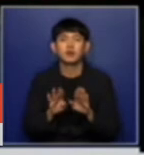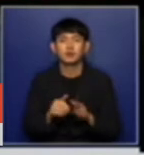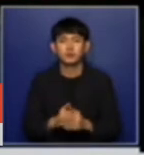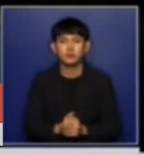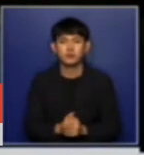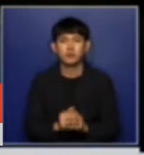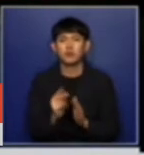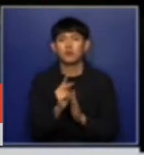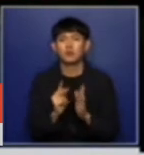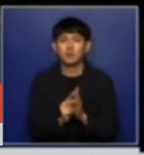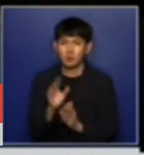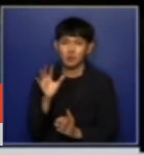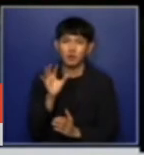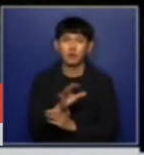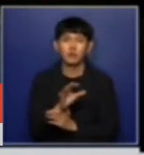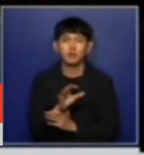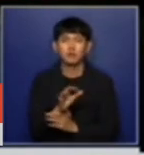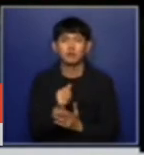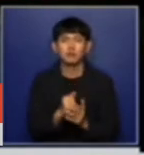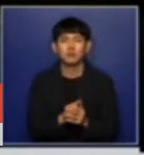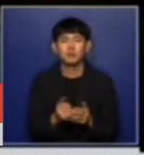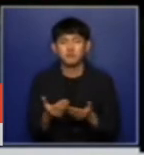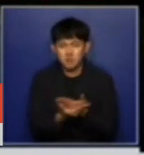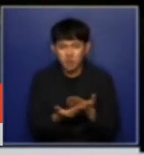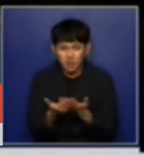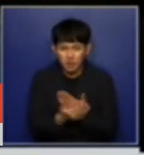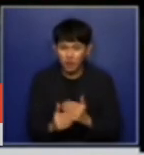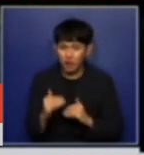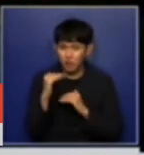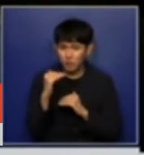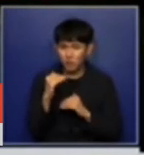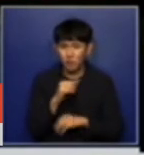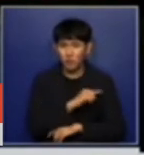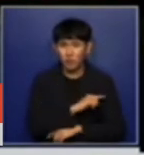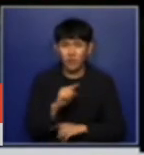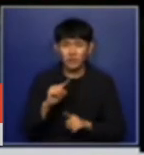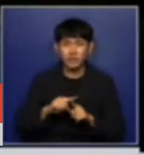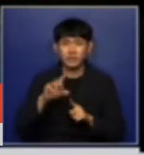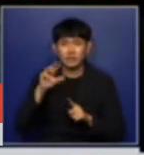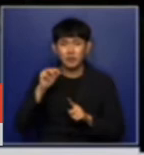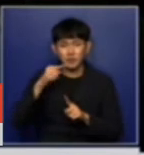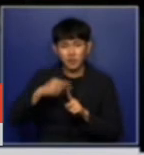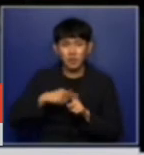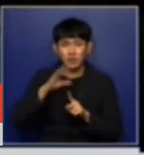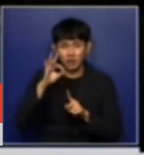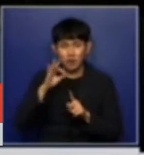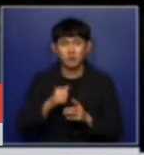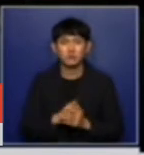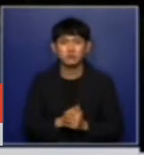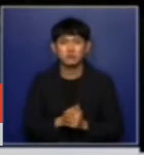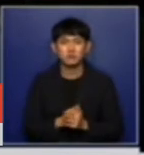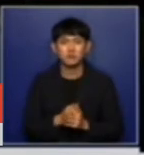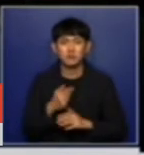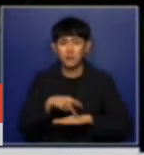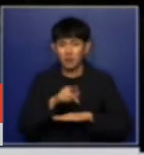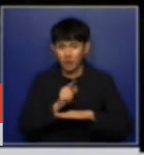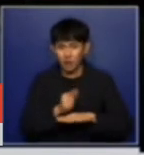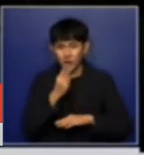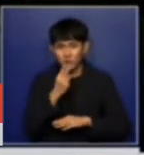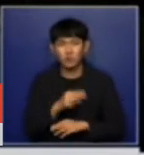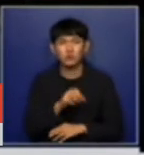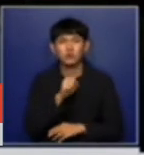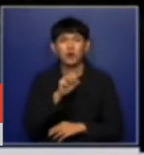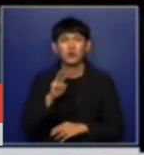กฎหมายบังคับครับว่าจะต้องพิจารณาให้แล้วเสร็จภายในวันที่30กันยายนนี่ท่านประธานครับวุฒิก็